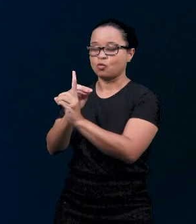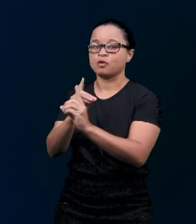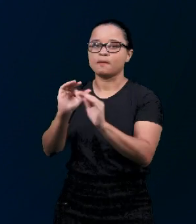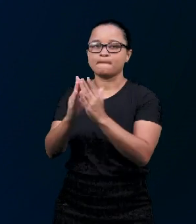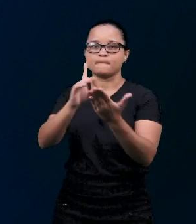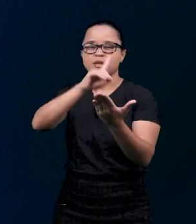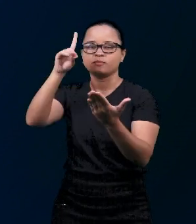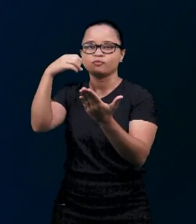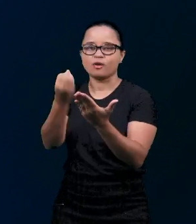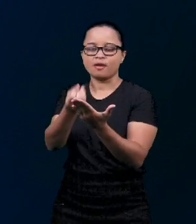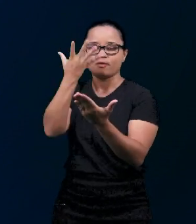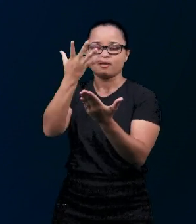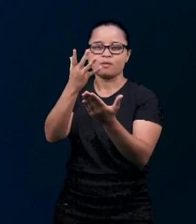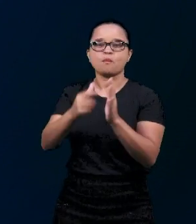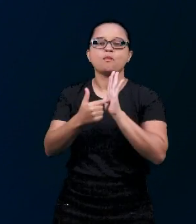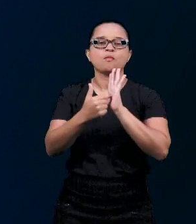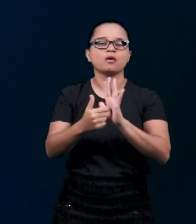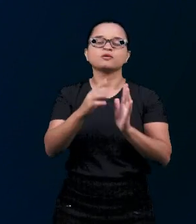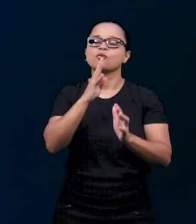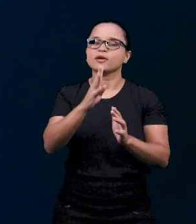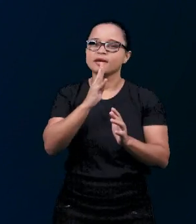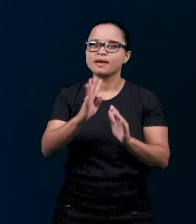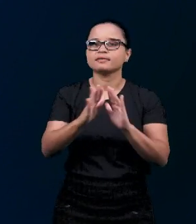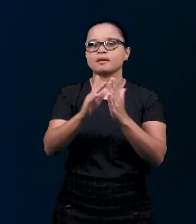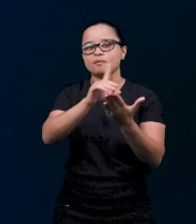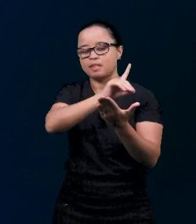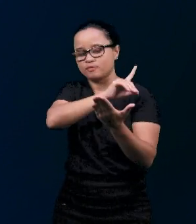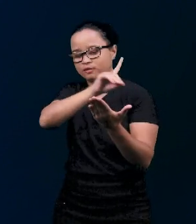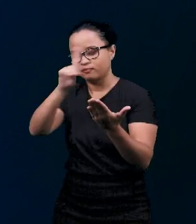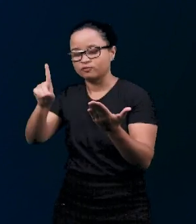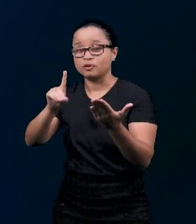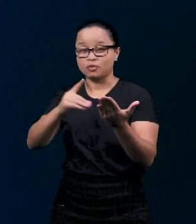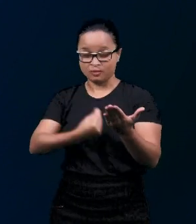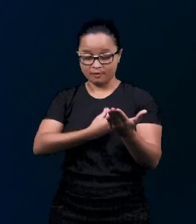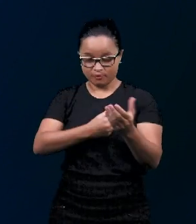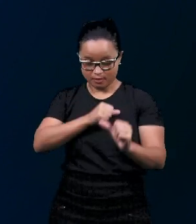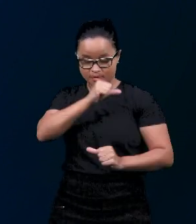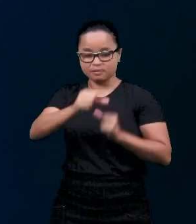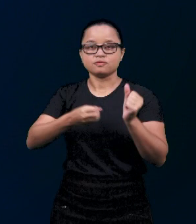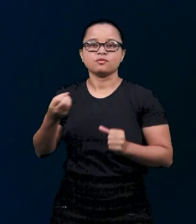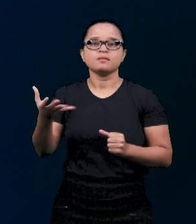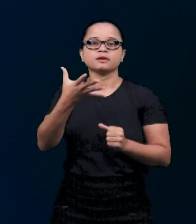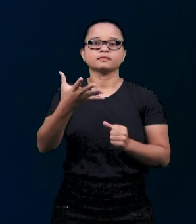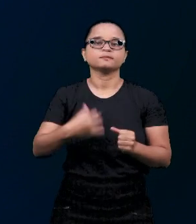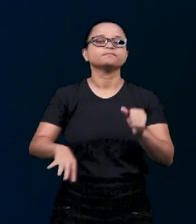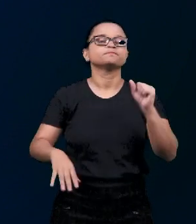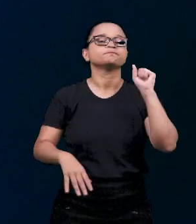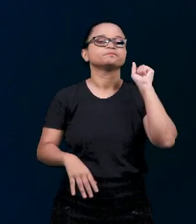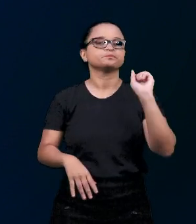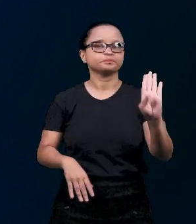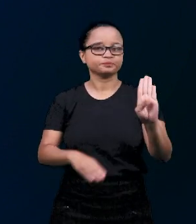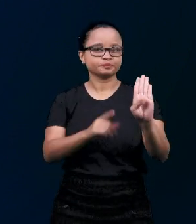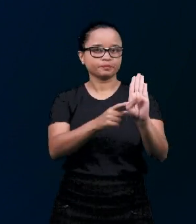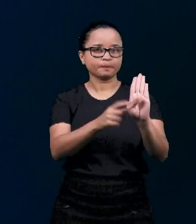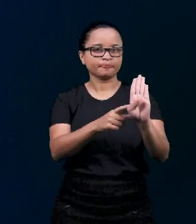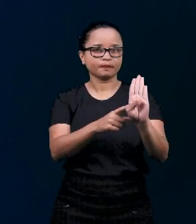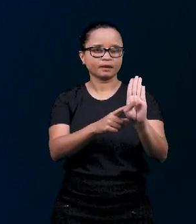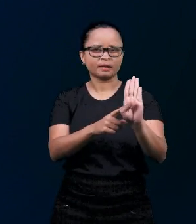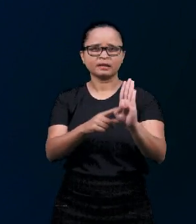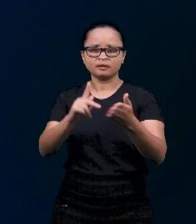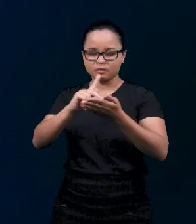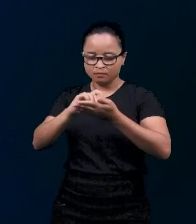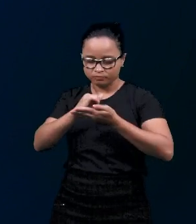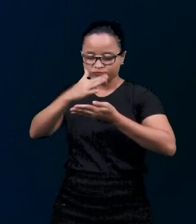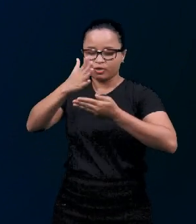vie transformée par elle. Lettre B, le trésor caché dans le champ. Quel trésor et dans quel champ? La parole